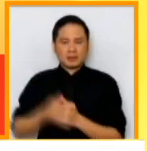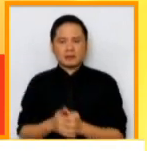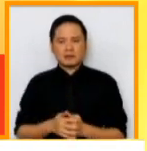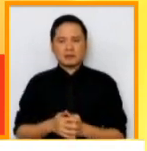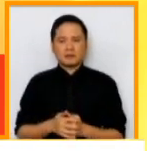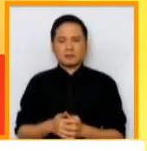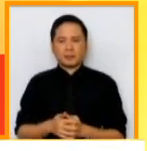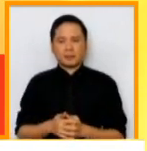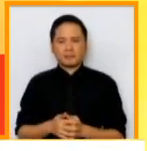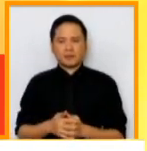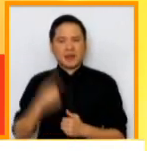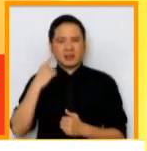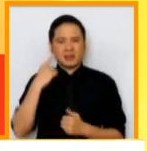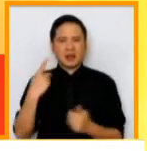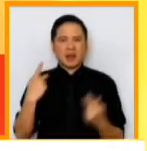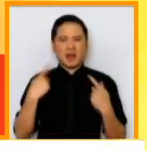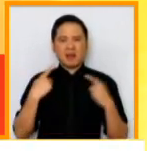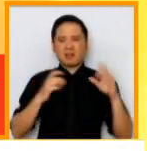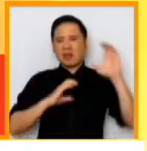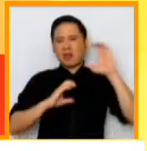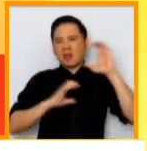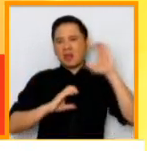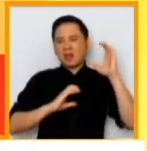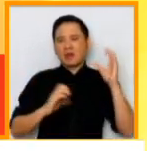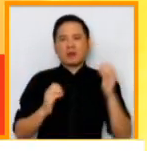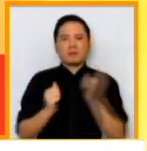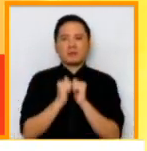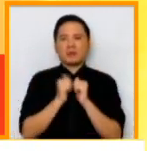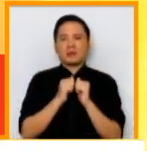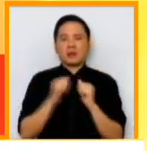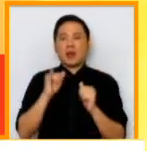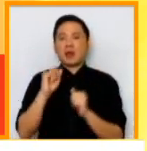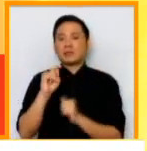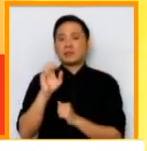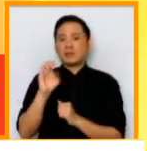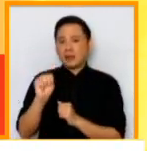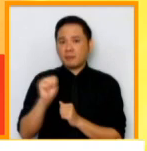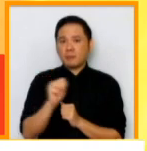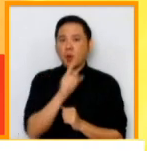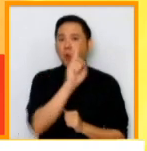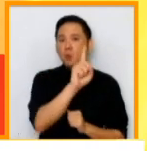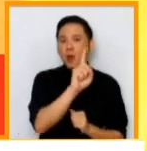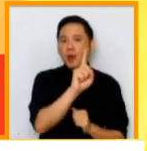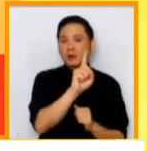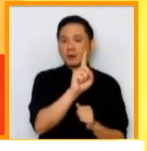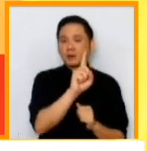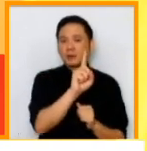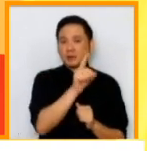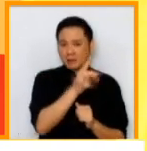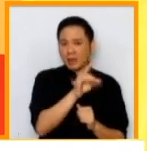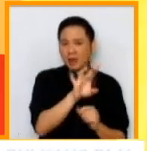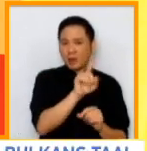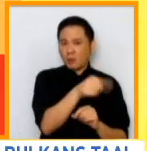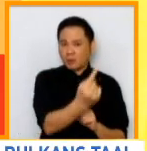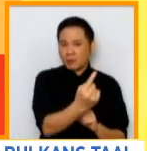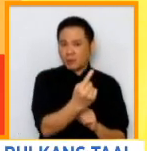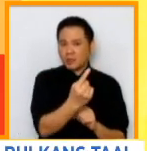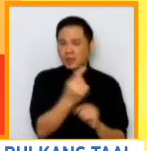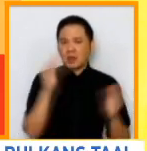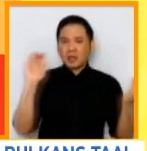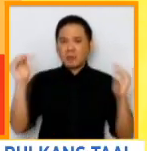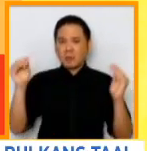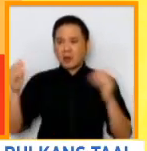lang ng misunderstanding. Baka ang nalagay dun sa item ay one piece. Mind namin yung one piece is one